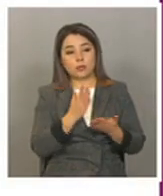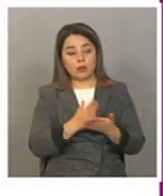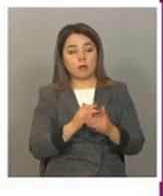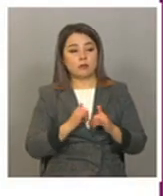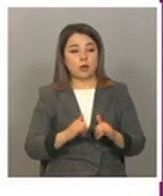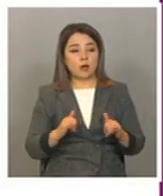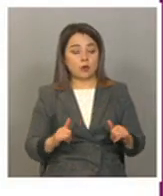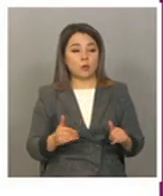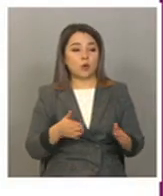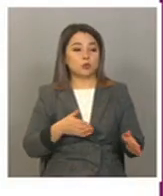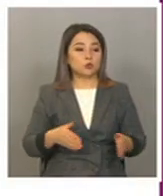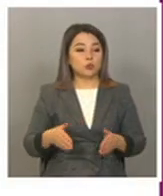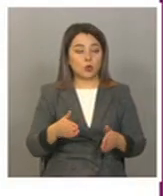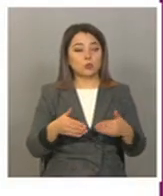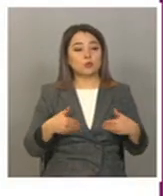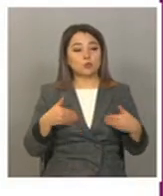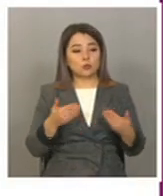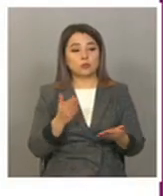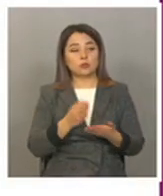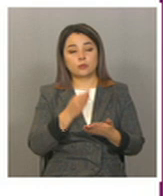дамыту жолын ұсыну.